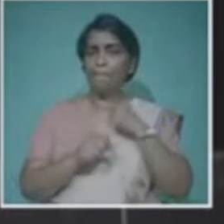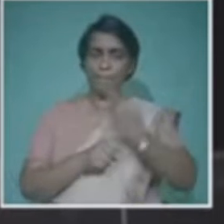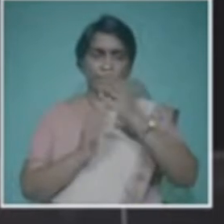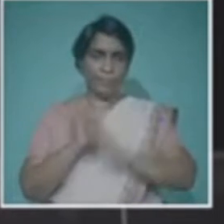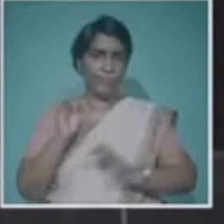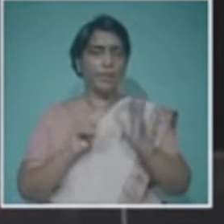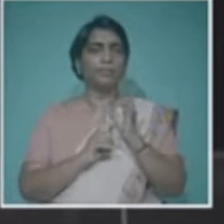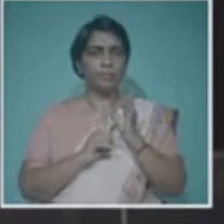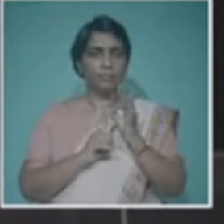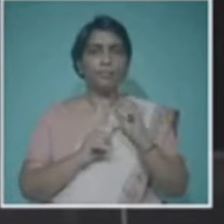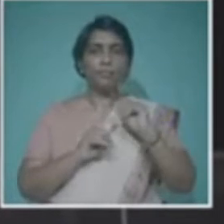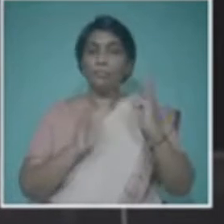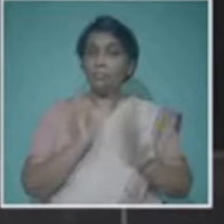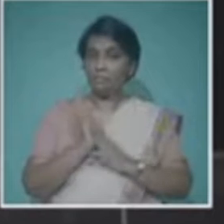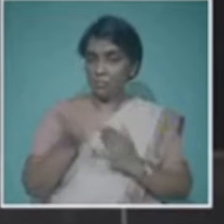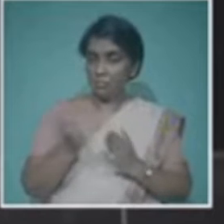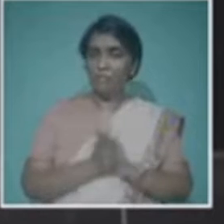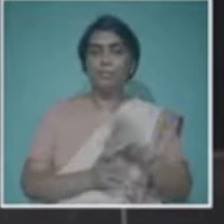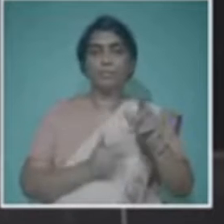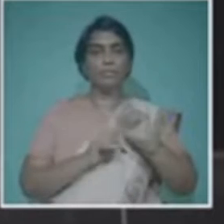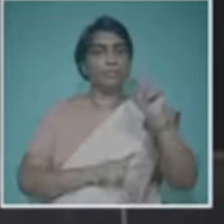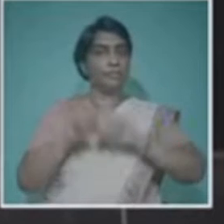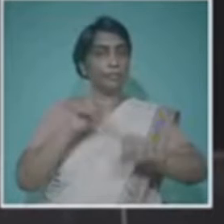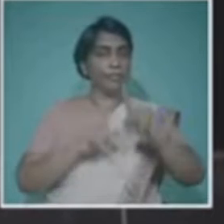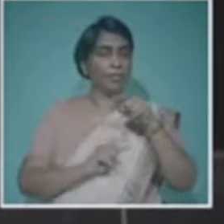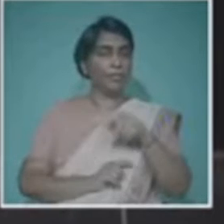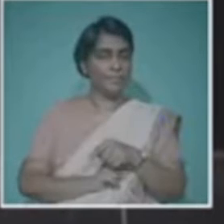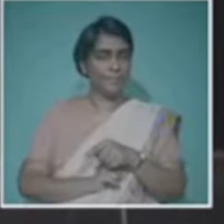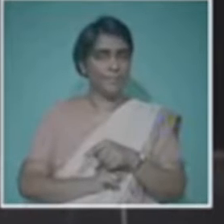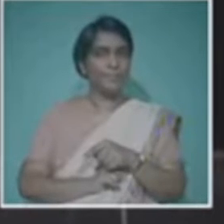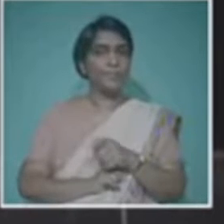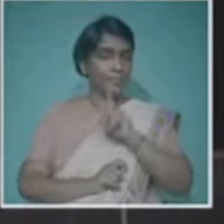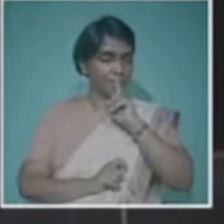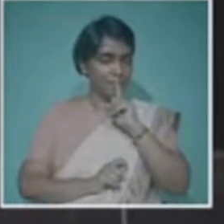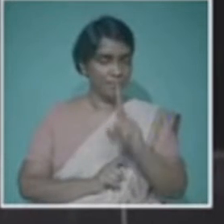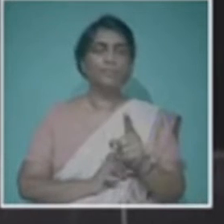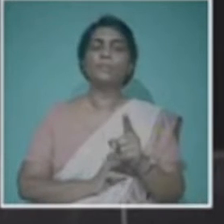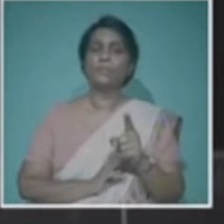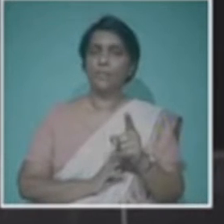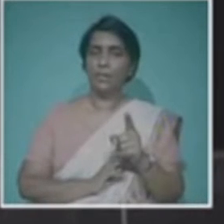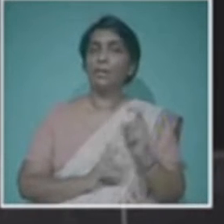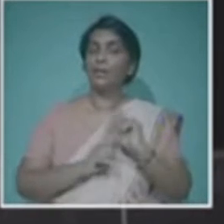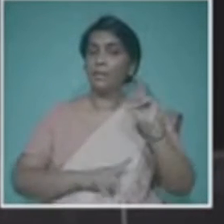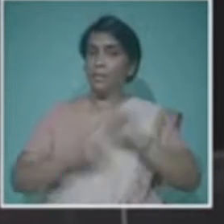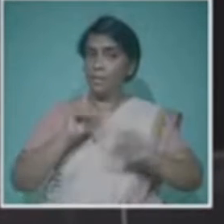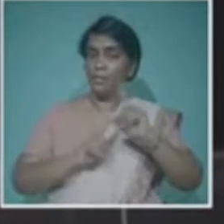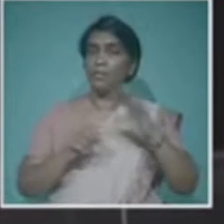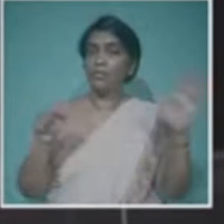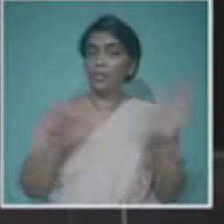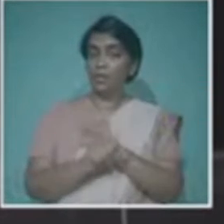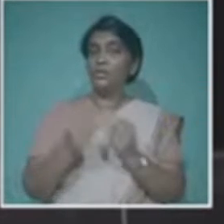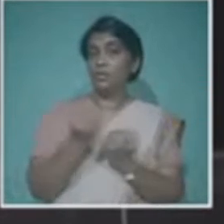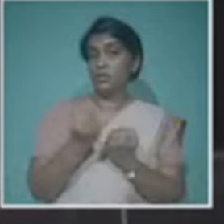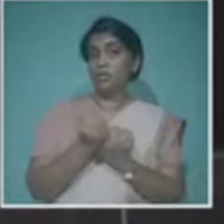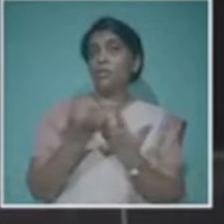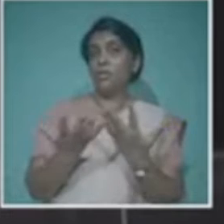ඇමතුමා අගමැතිතුමා මේ පාර්ලිමේන්තුවේදී කිව්වා පාර්ලිමේන්තුවේ සම්පූර්ණ සහයෝගය